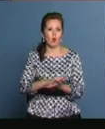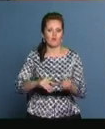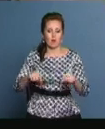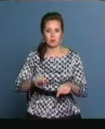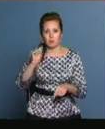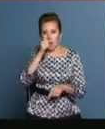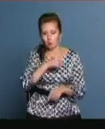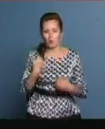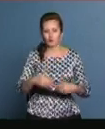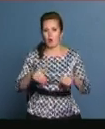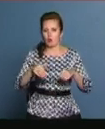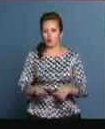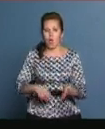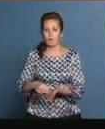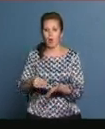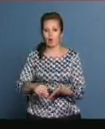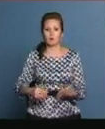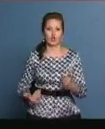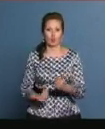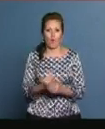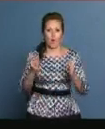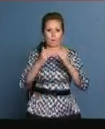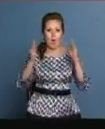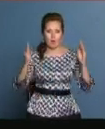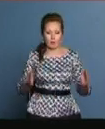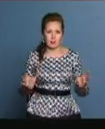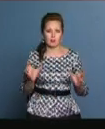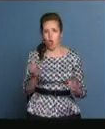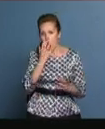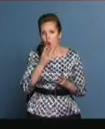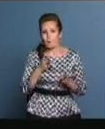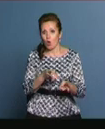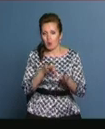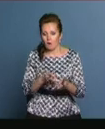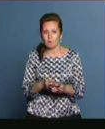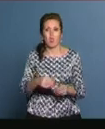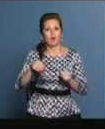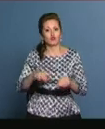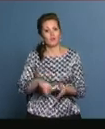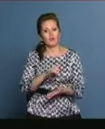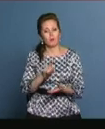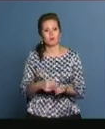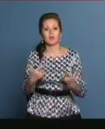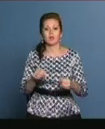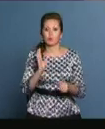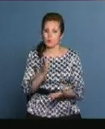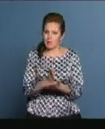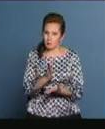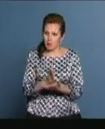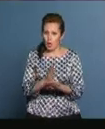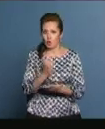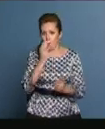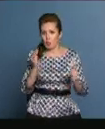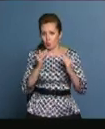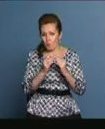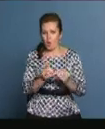решение о покупке новой просторной палатки с обогревом. Сейчас решается вопрос, где будет располагаться теплый кров. Помочь проекту